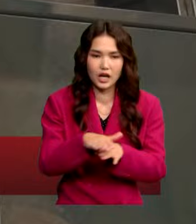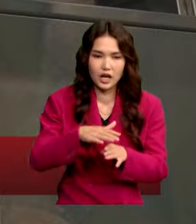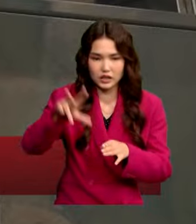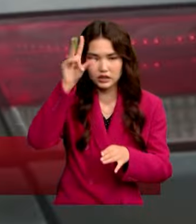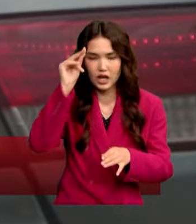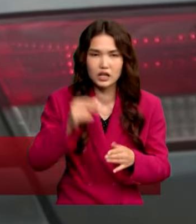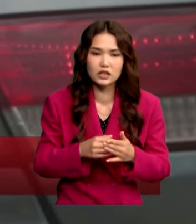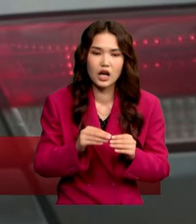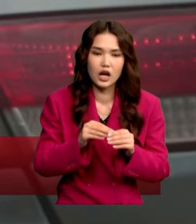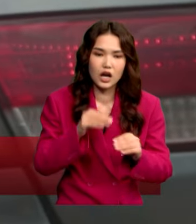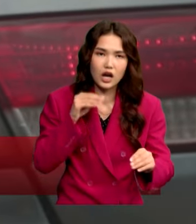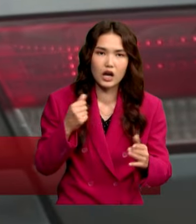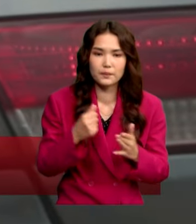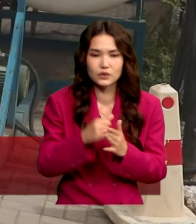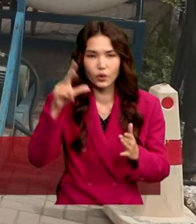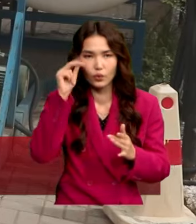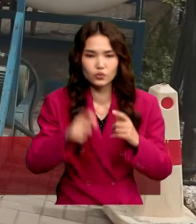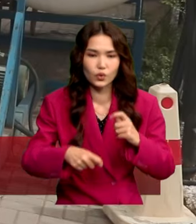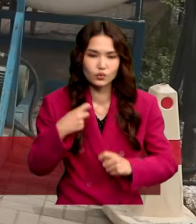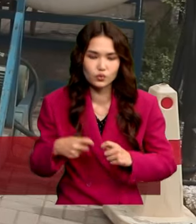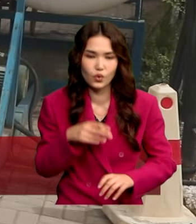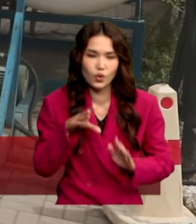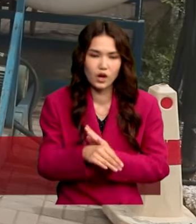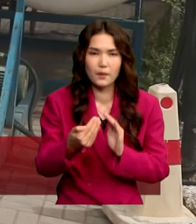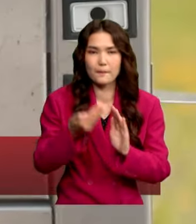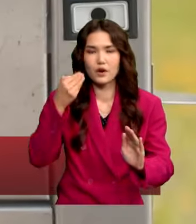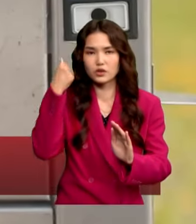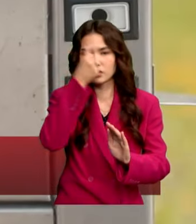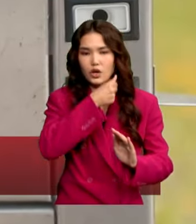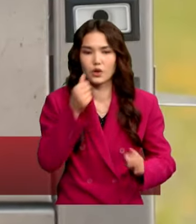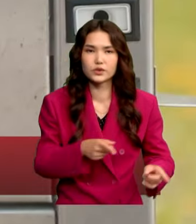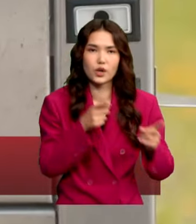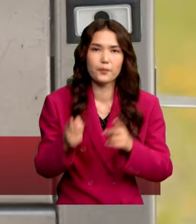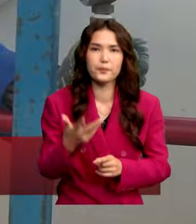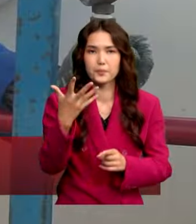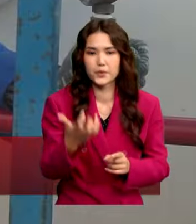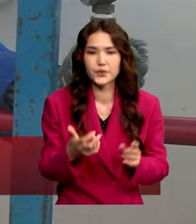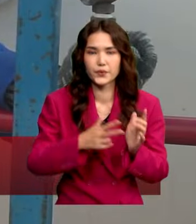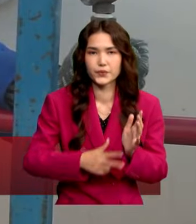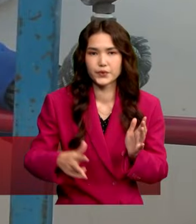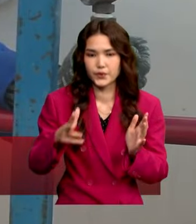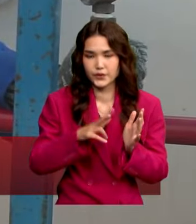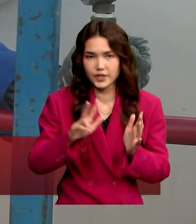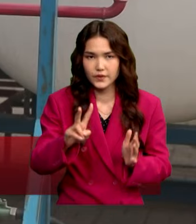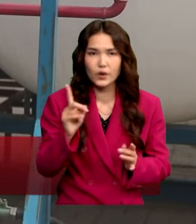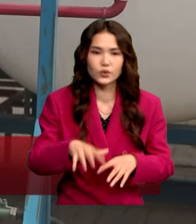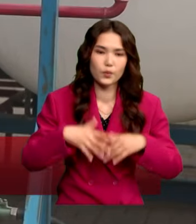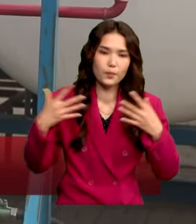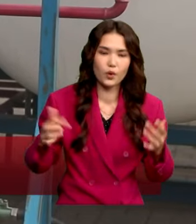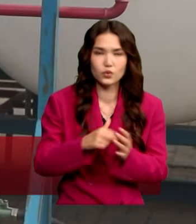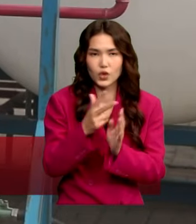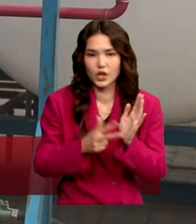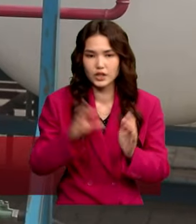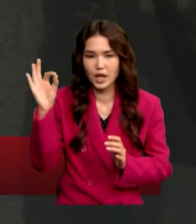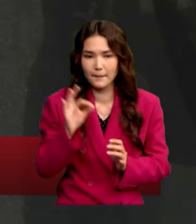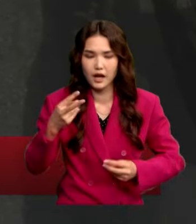количеством автомобилей растет и количество нарушений. К примеру, в прошлом году на газ перешло 582 тысячи машин, что больше на 18%